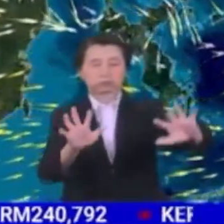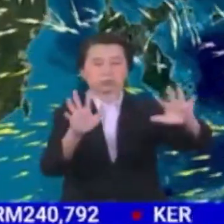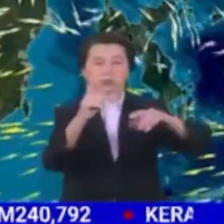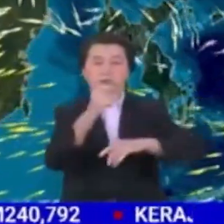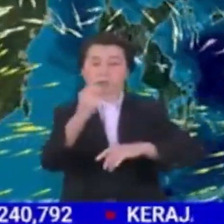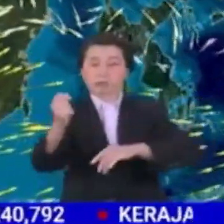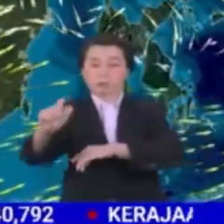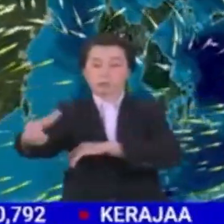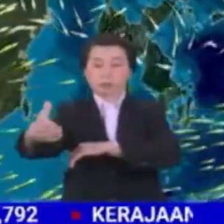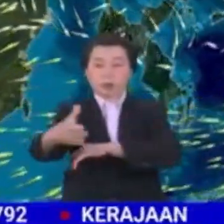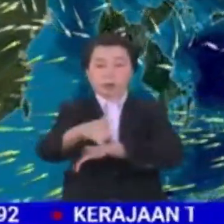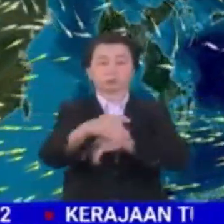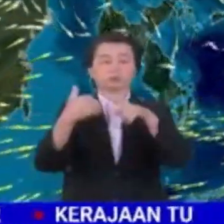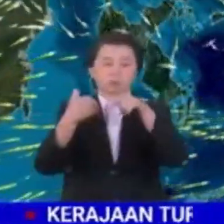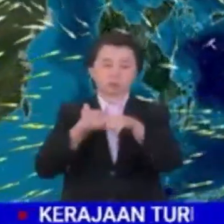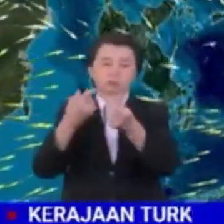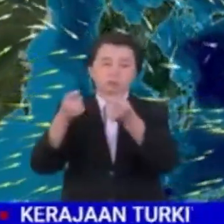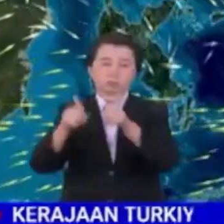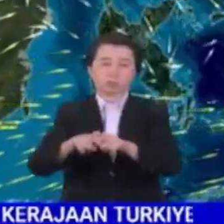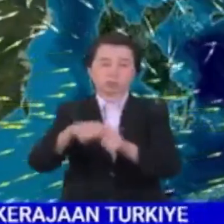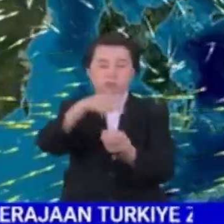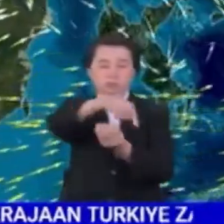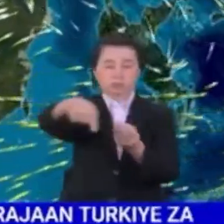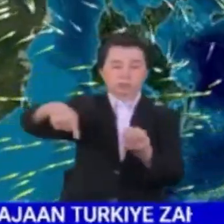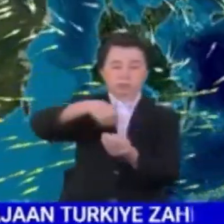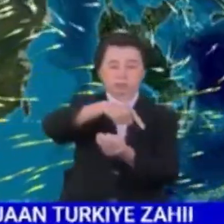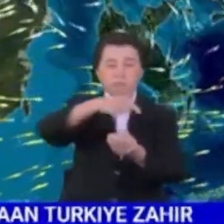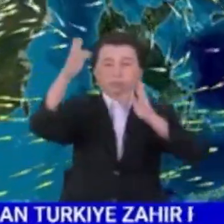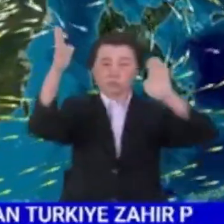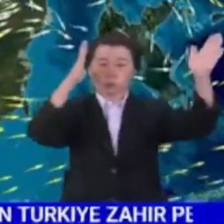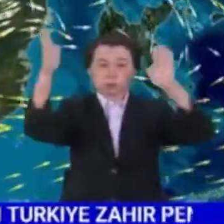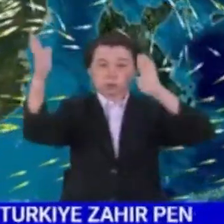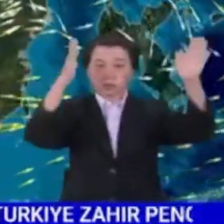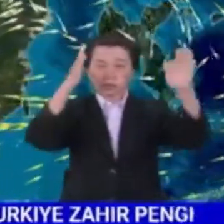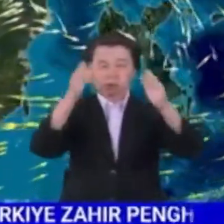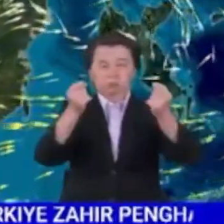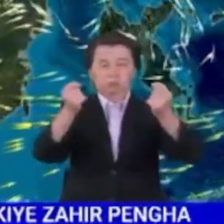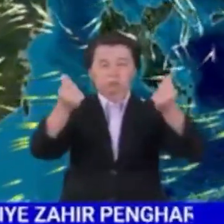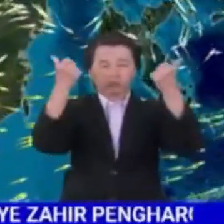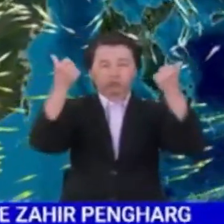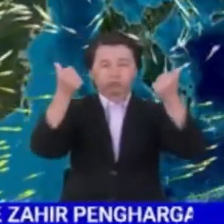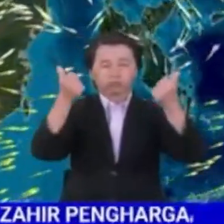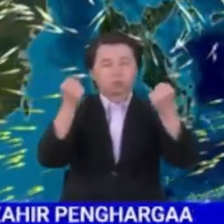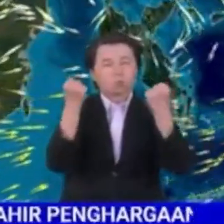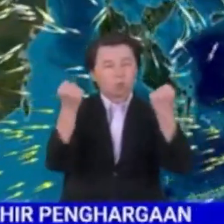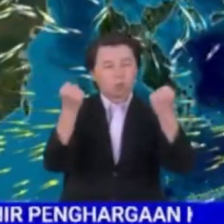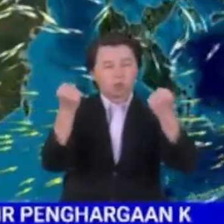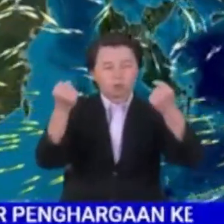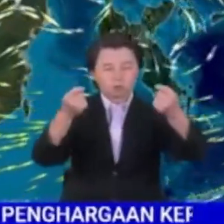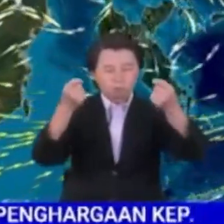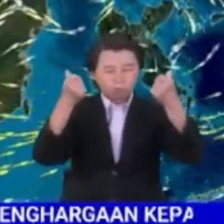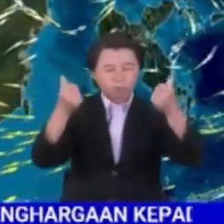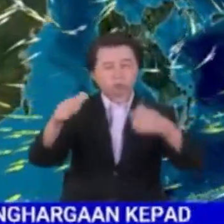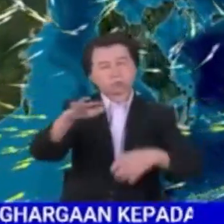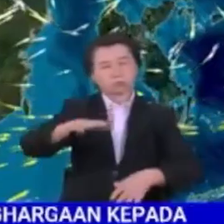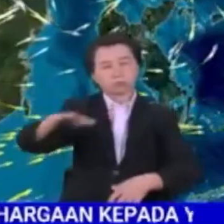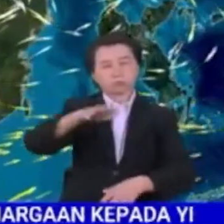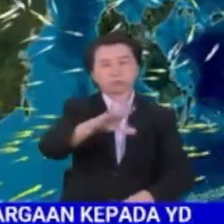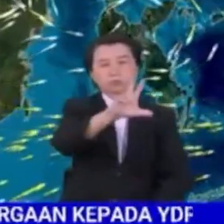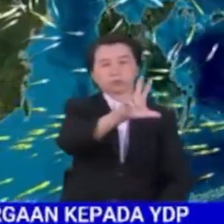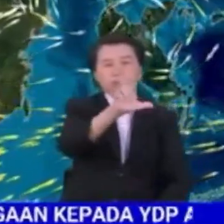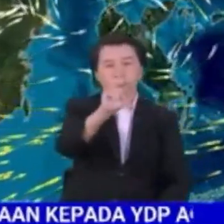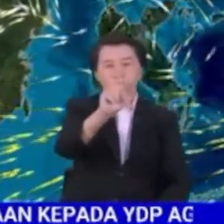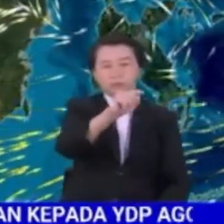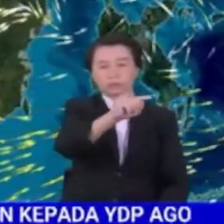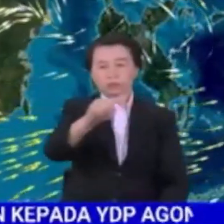timur laut masih lagi berlaku di sekitar rantau negara kita dengan kelajuan yang agak kencang setakat ini antara 30